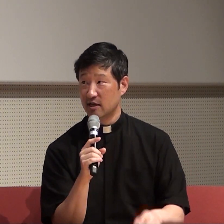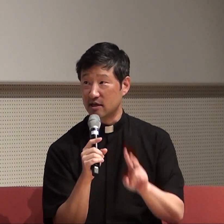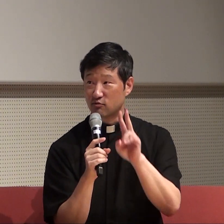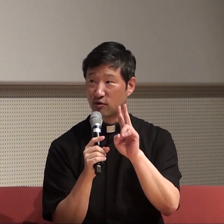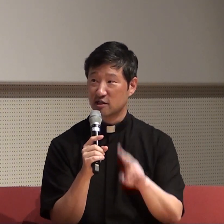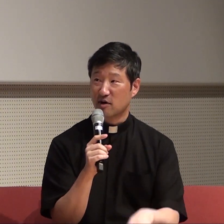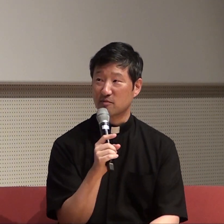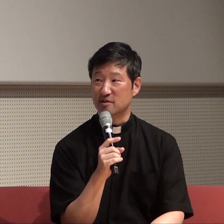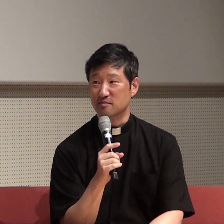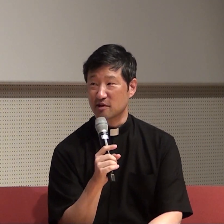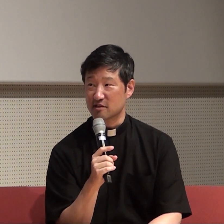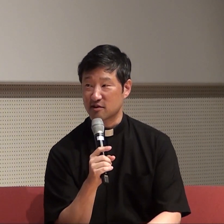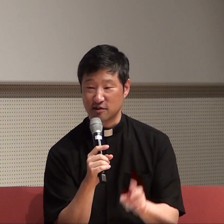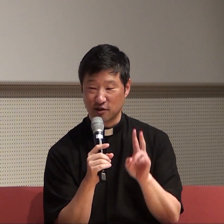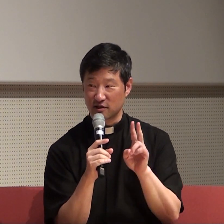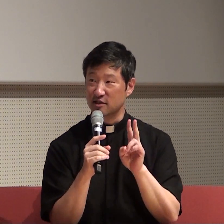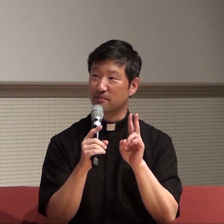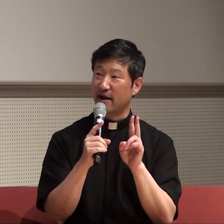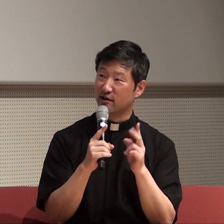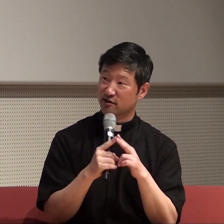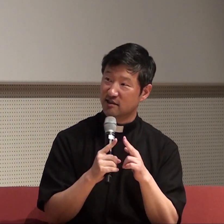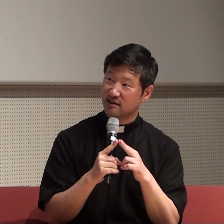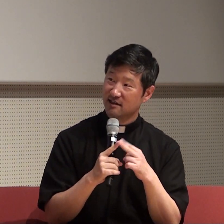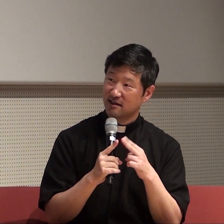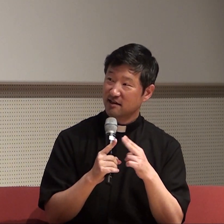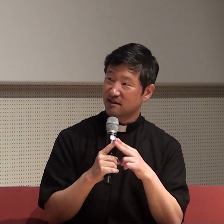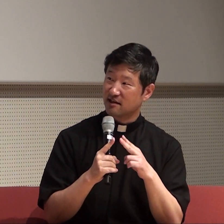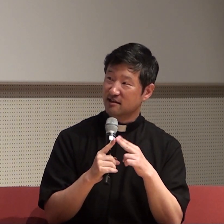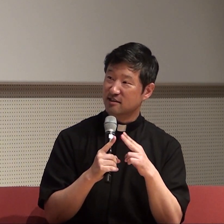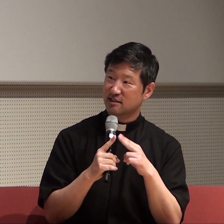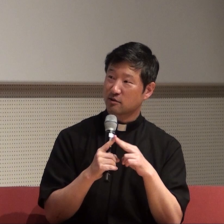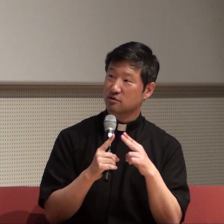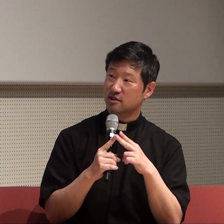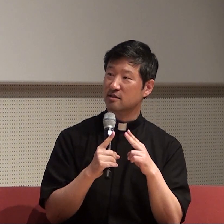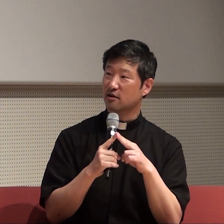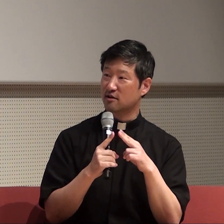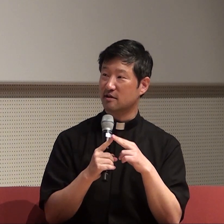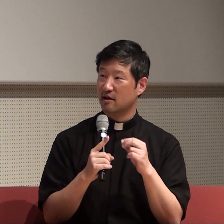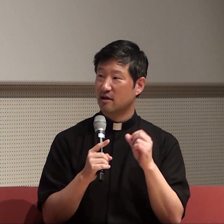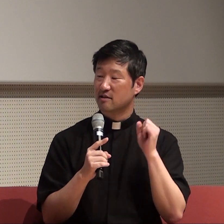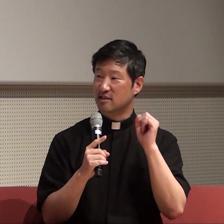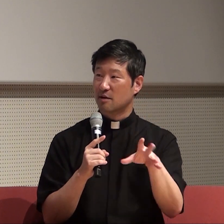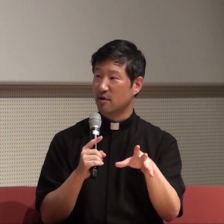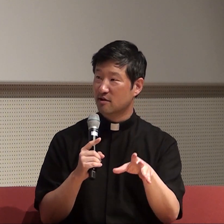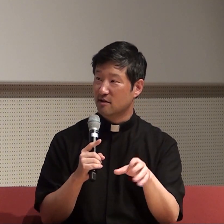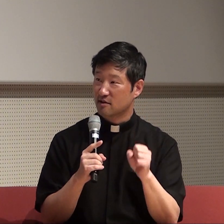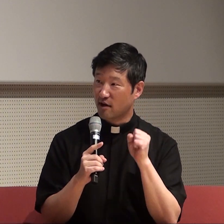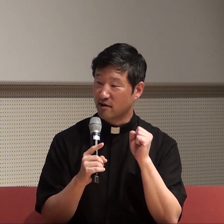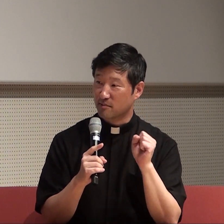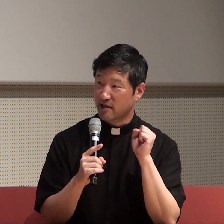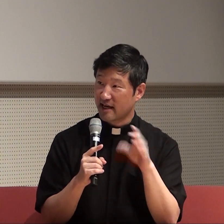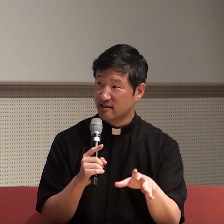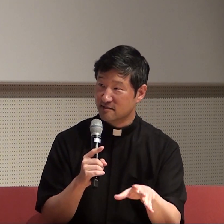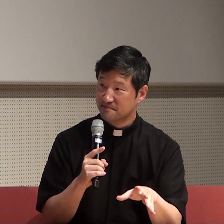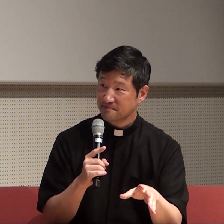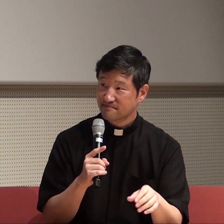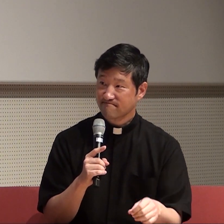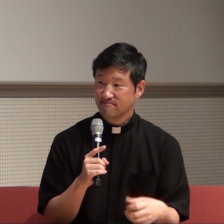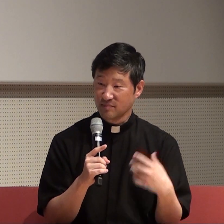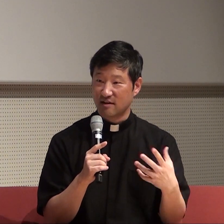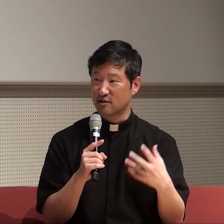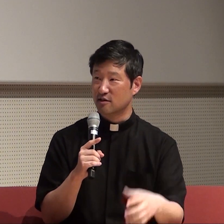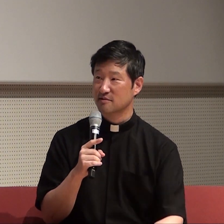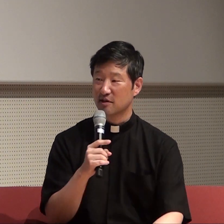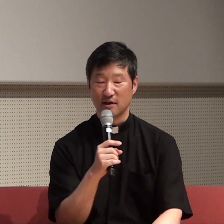마음이 이 두 가지 마음이 있습니다. 그래서 저는 그 배리어를 네. 그거를 장벽을. 그 장벽을 네. 정말 깨는